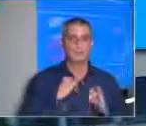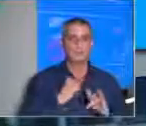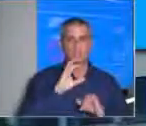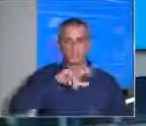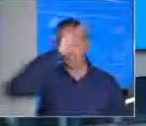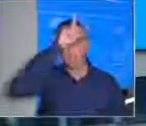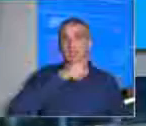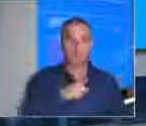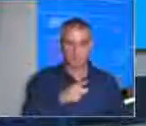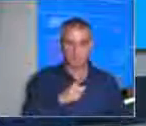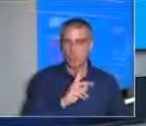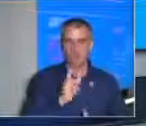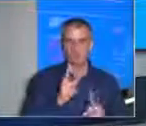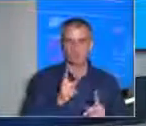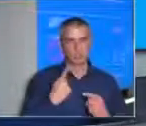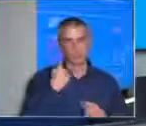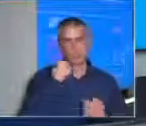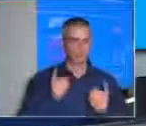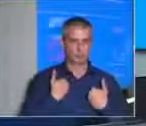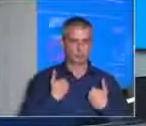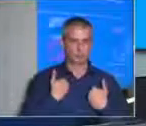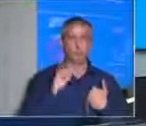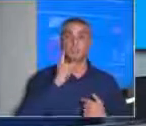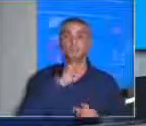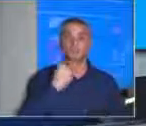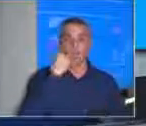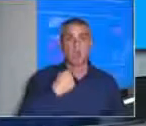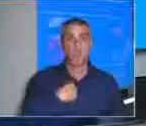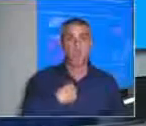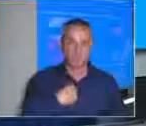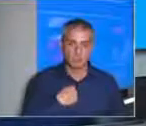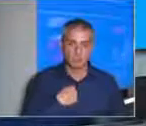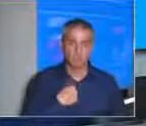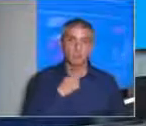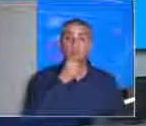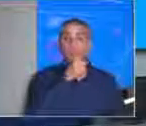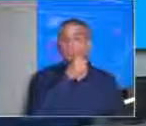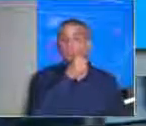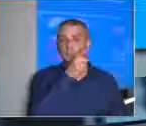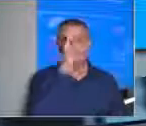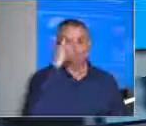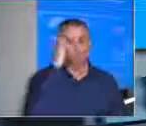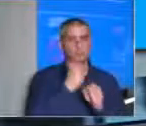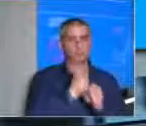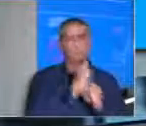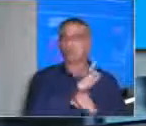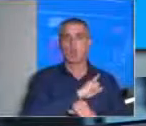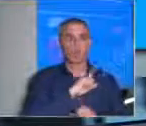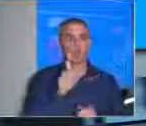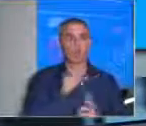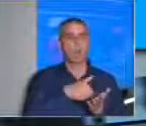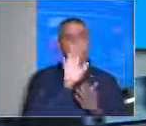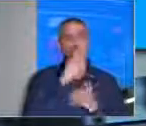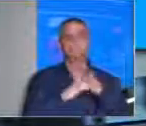שהמתנות של גרמניה לא צריכות להרשים אותנו. מה שצריכה להרשים אותנו זה שהיא זאת שמתעקשת לא להוציא